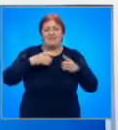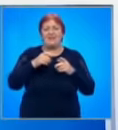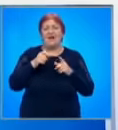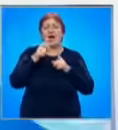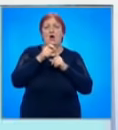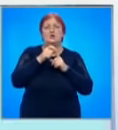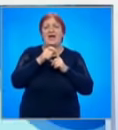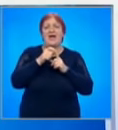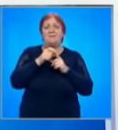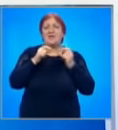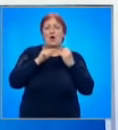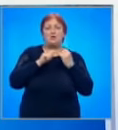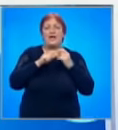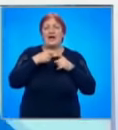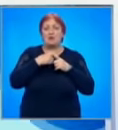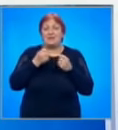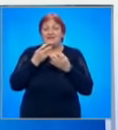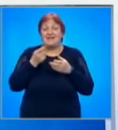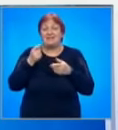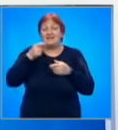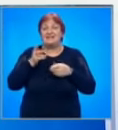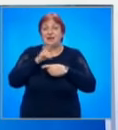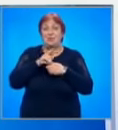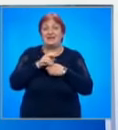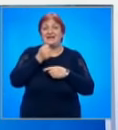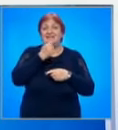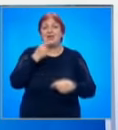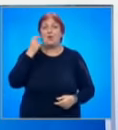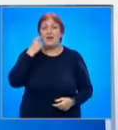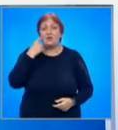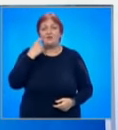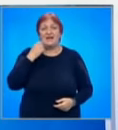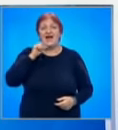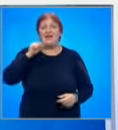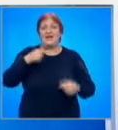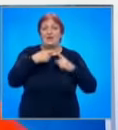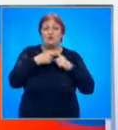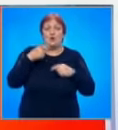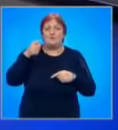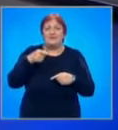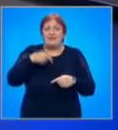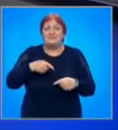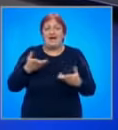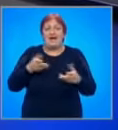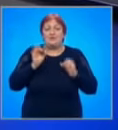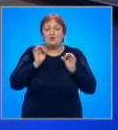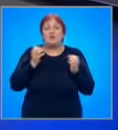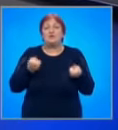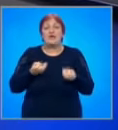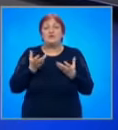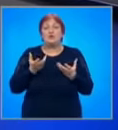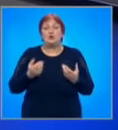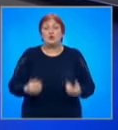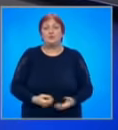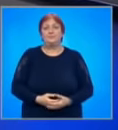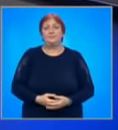Русе-Карнобат, четирима са болници. Инцидентът е станал след обед край село Беловец. Андрей Кючуков е там сега. Какво точно се е